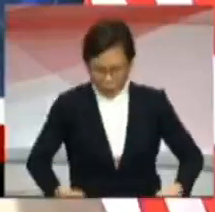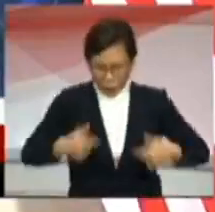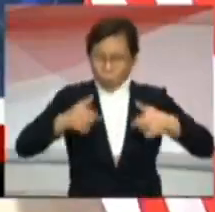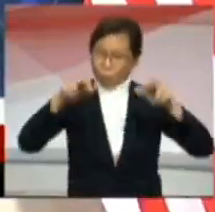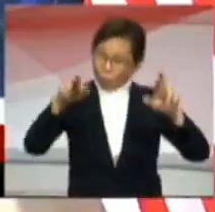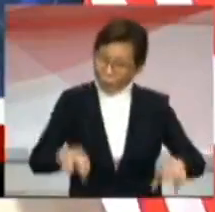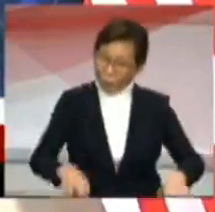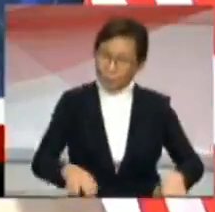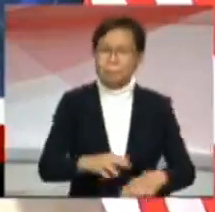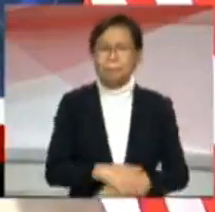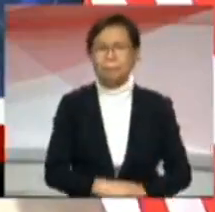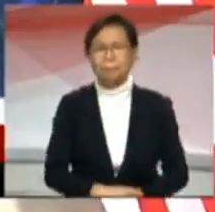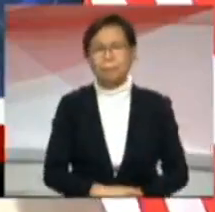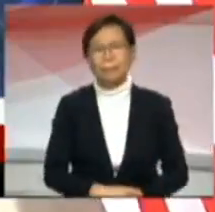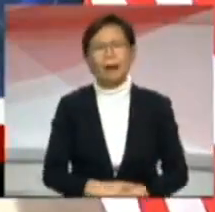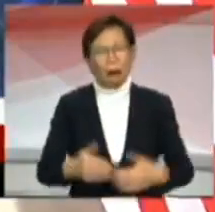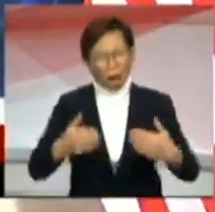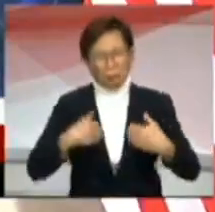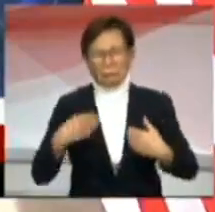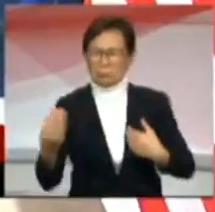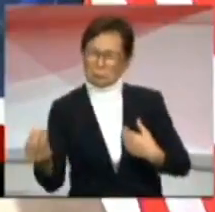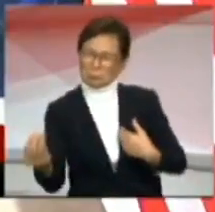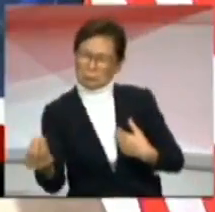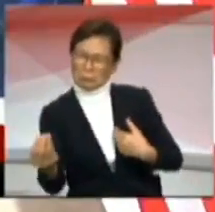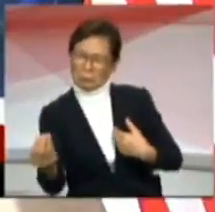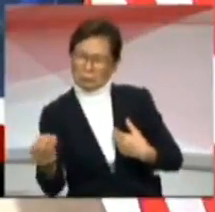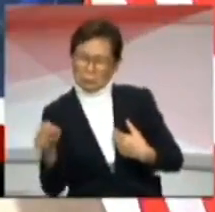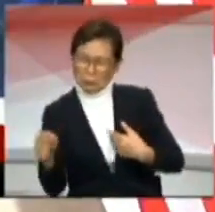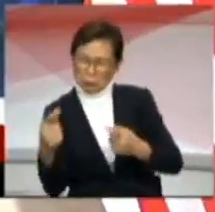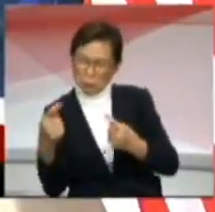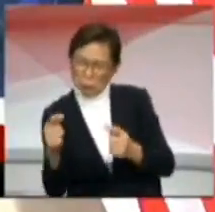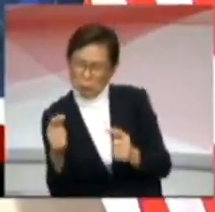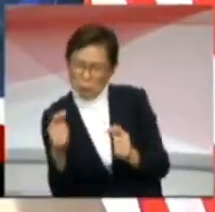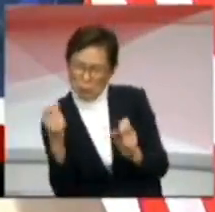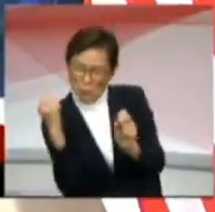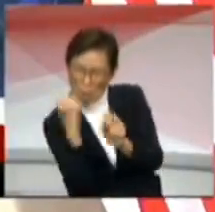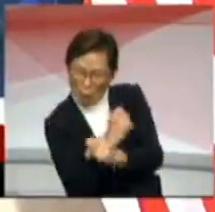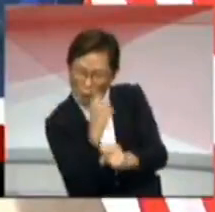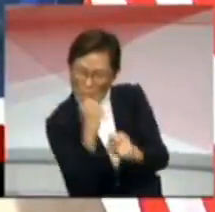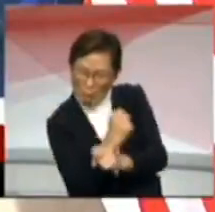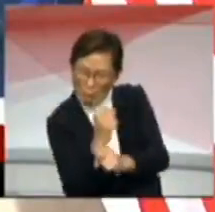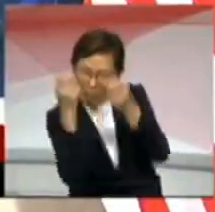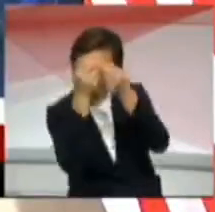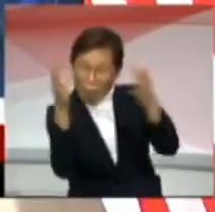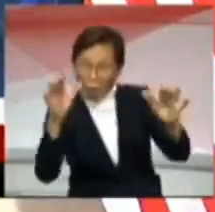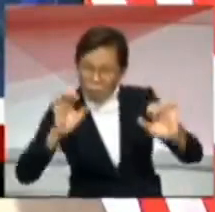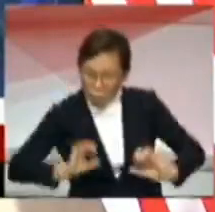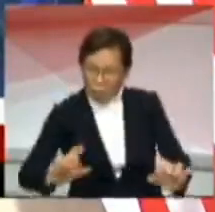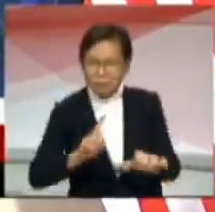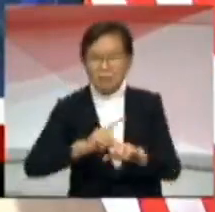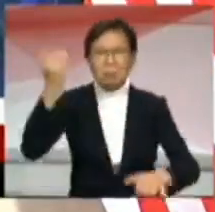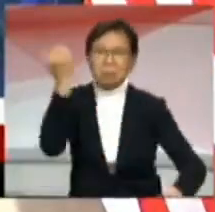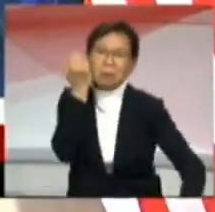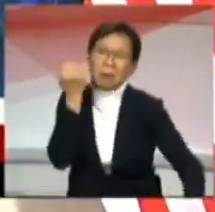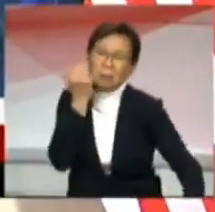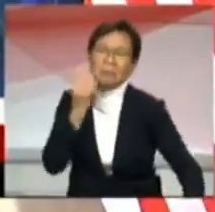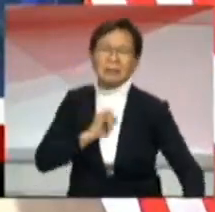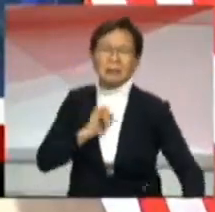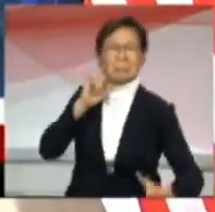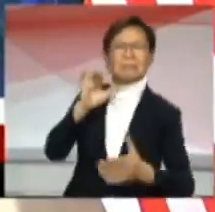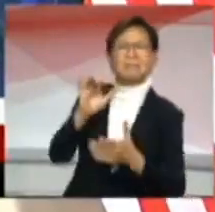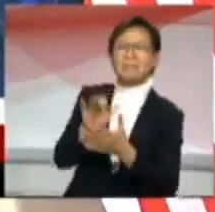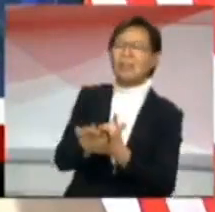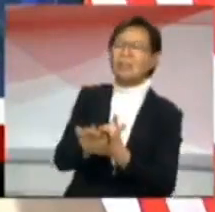Oh ya walaupun ada segelintir pihak yang coba mencoba proklamasi darurat di Mahkamah saya percaya